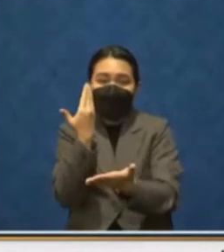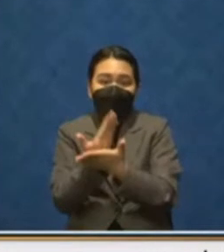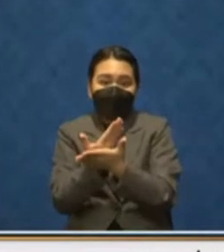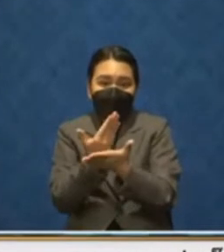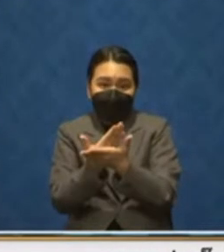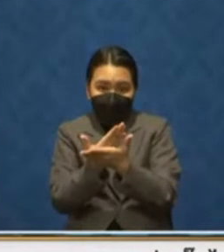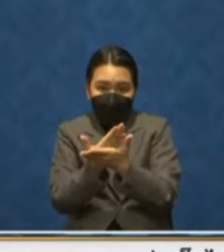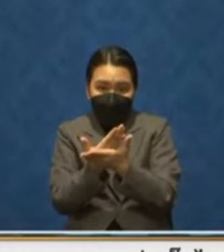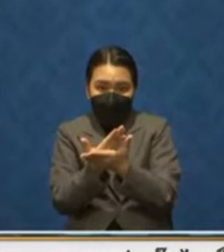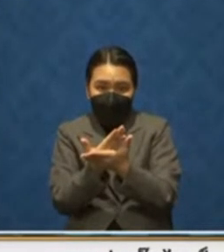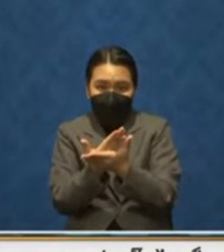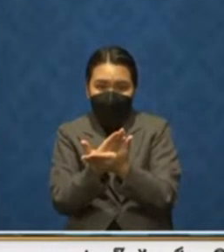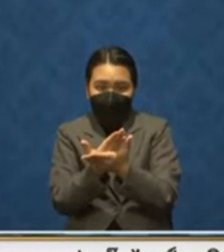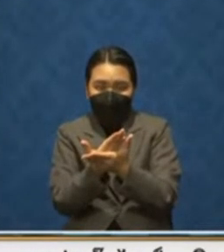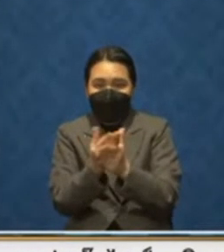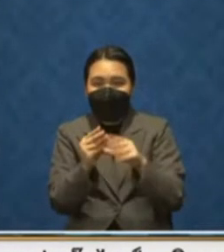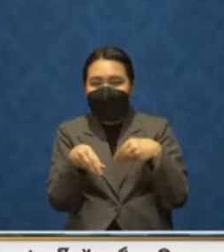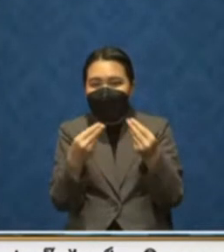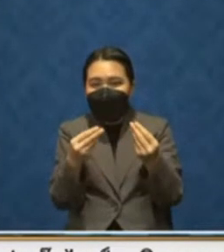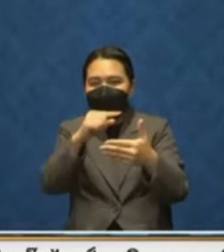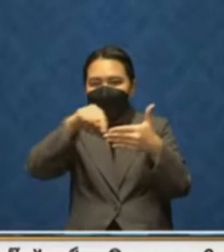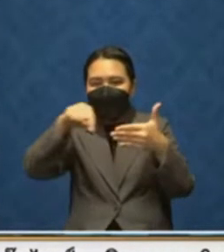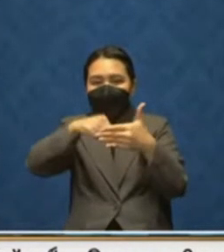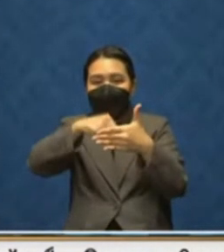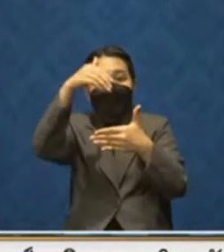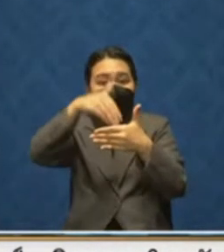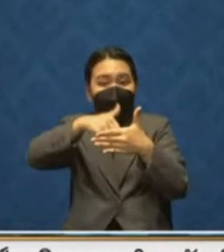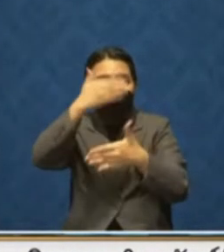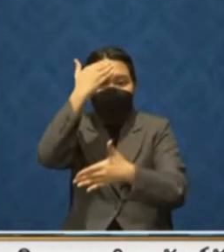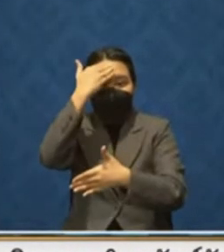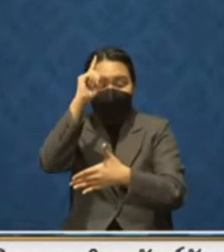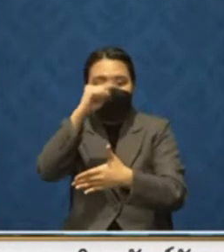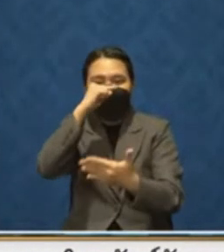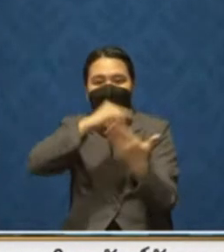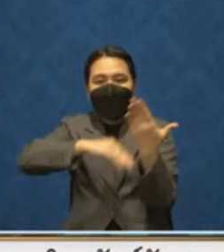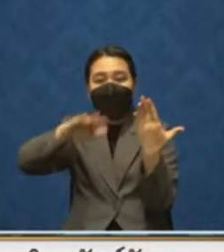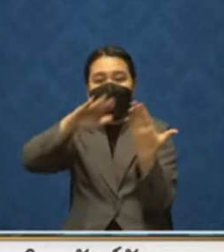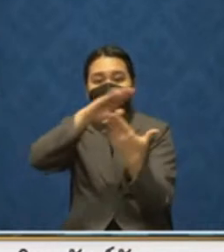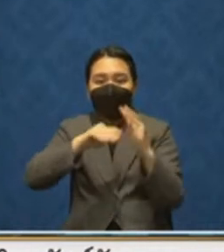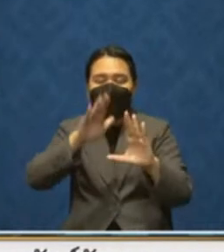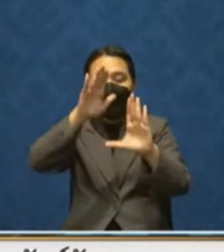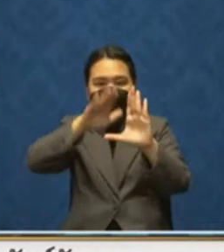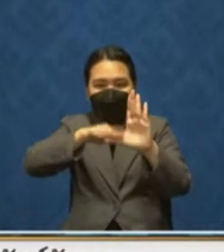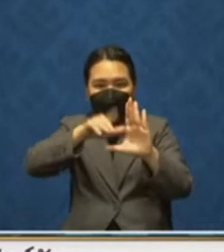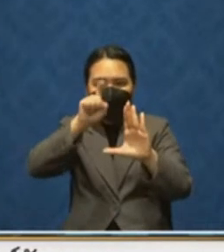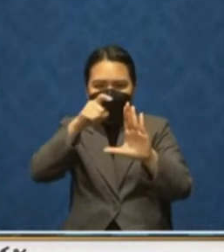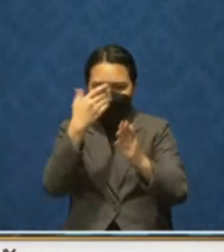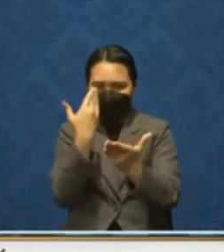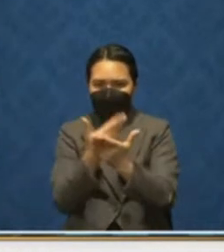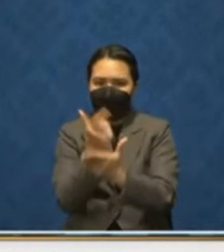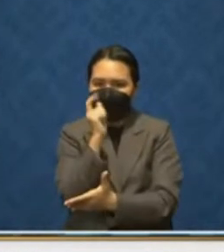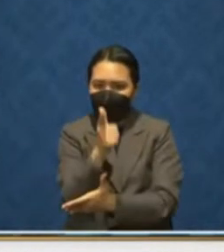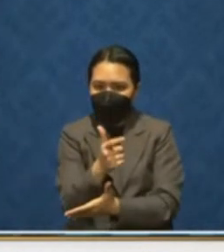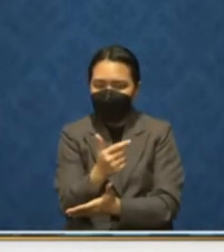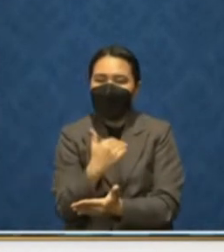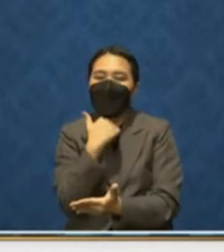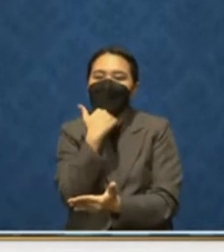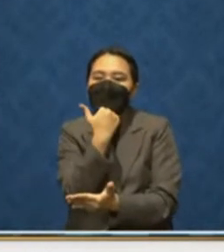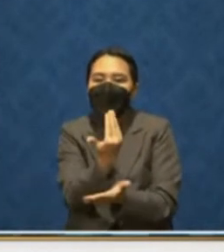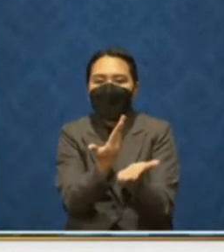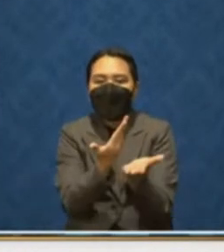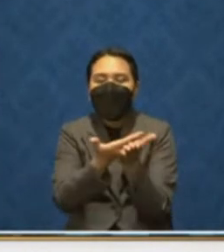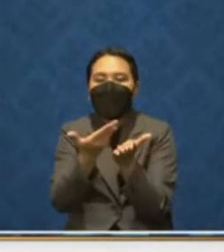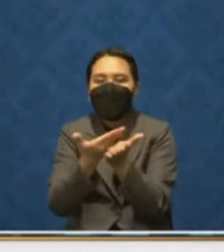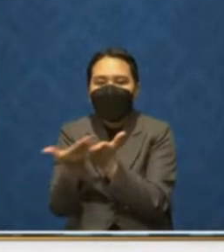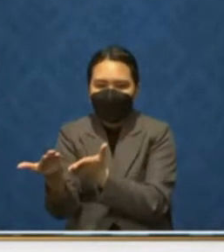หาลงเลือกตั้งนะก็รู้ว่าการเลือกตั้งในประเทศไทยเป็นใช้เงินนะครับแค่เอาเงินไปซื้อเสียงว่ากันตรงๆนะ